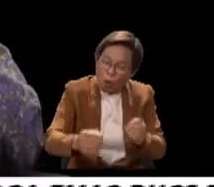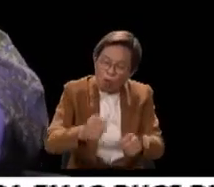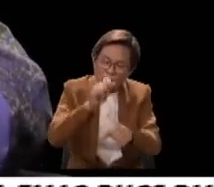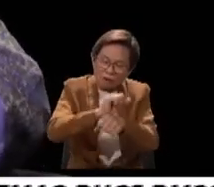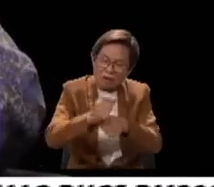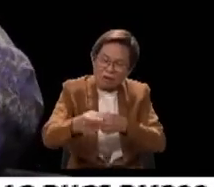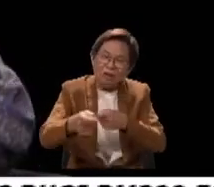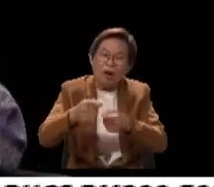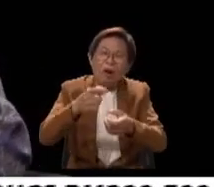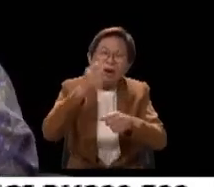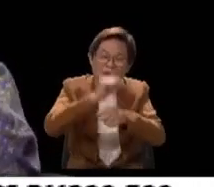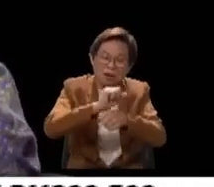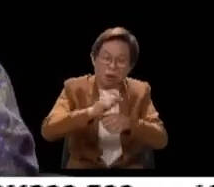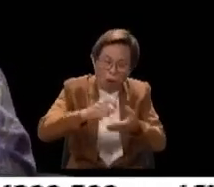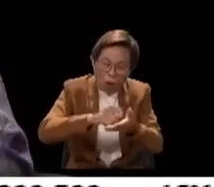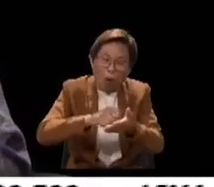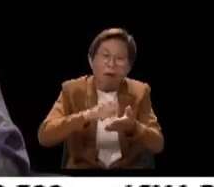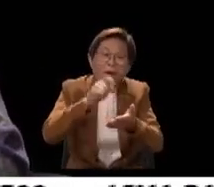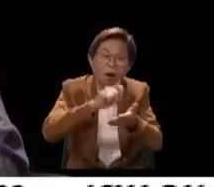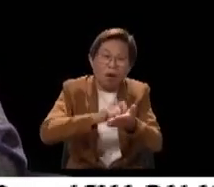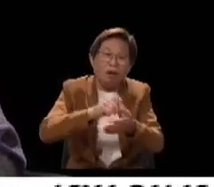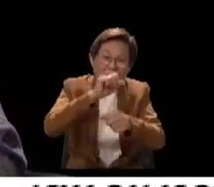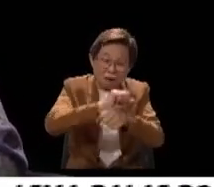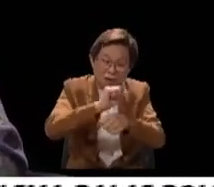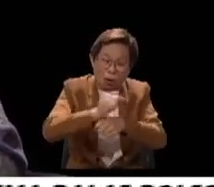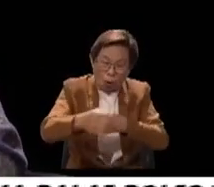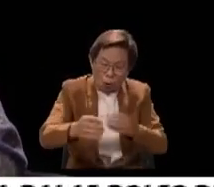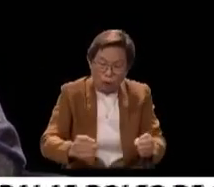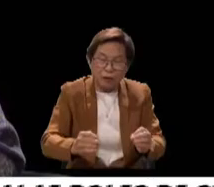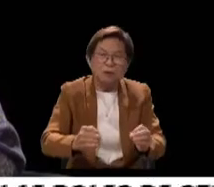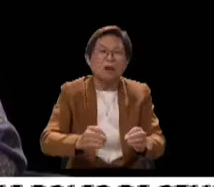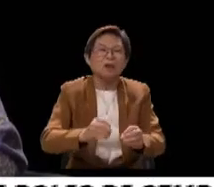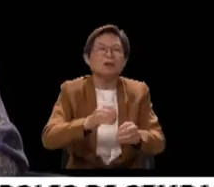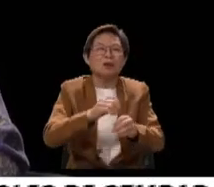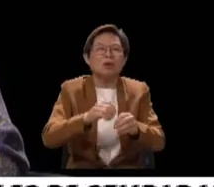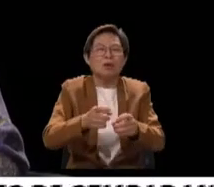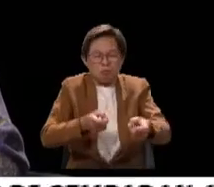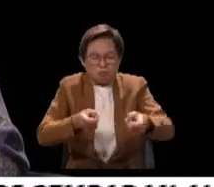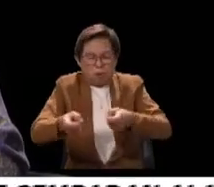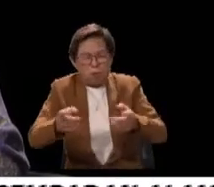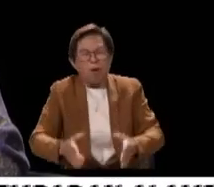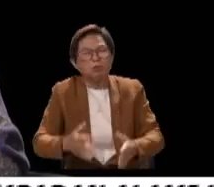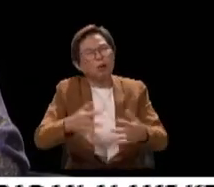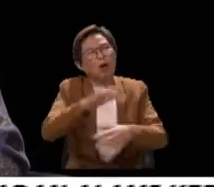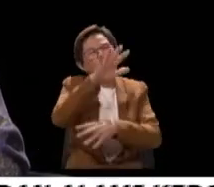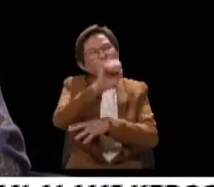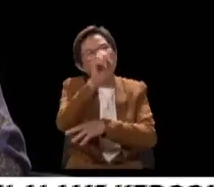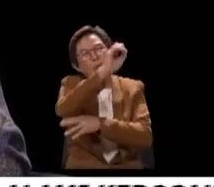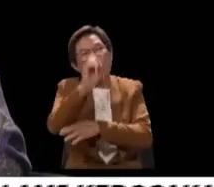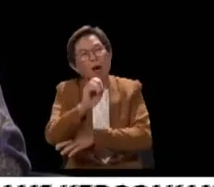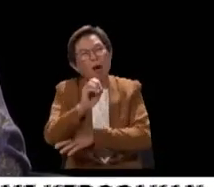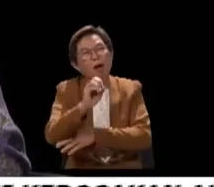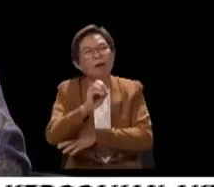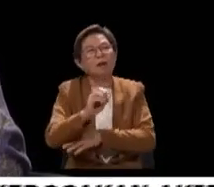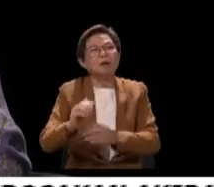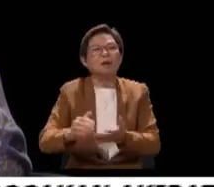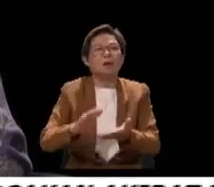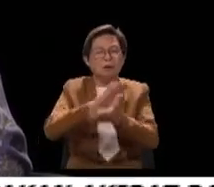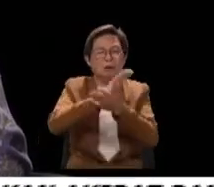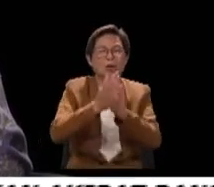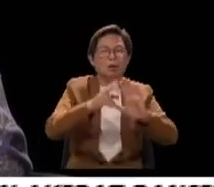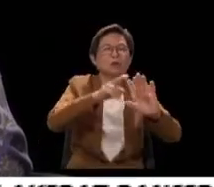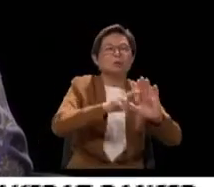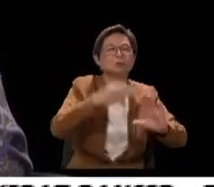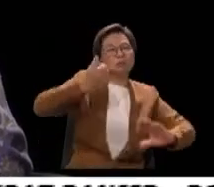pengurusan rendah memang kita dah capai lebih daripada mungkin 50% tapi di peringkat membuat keputusan di peringkat menduduk di